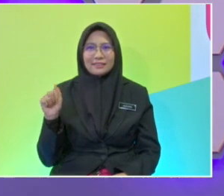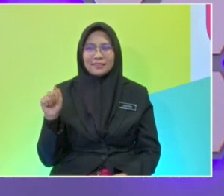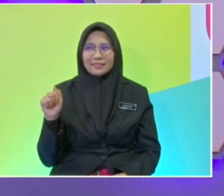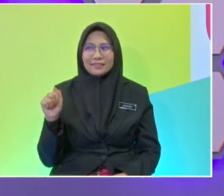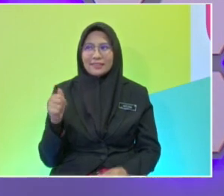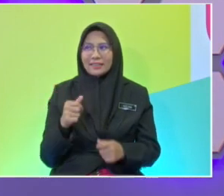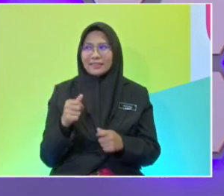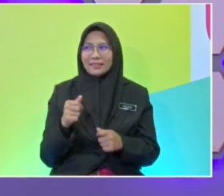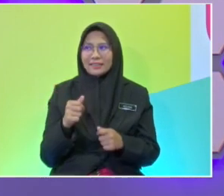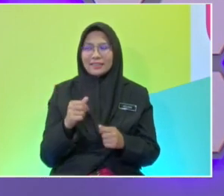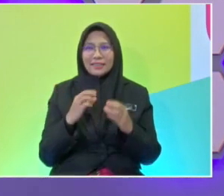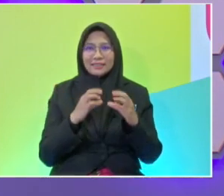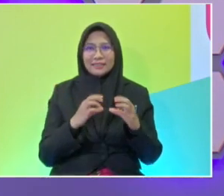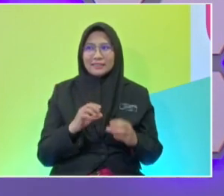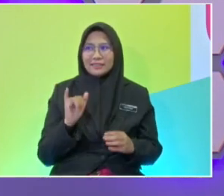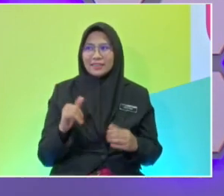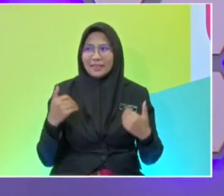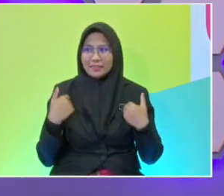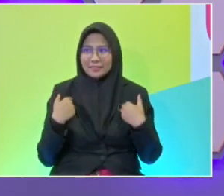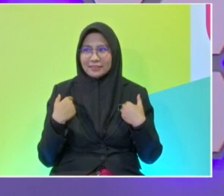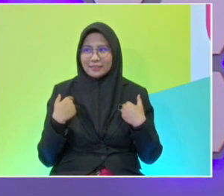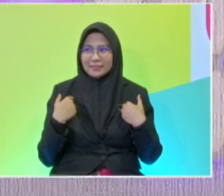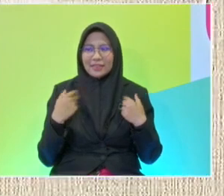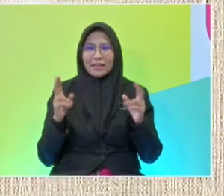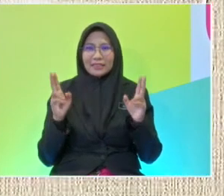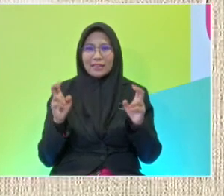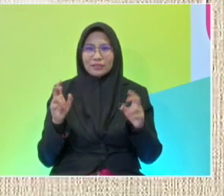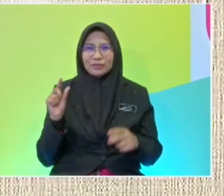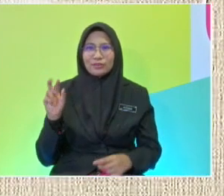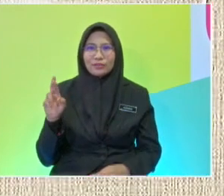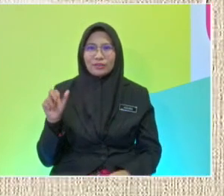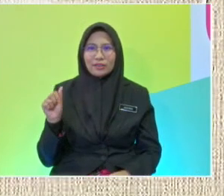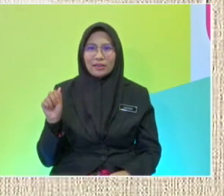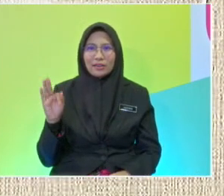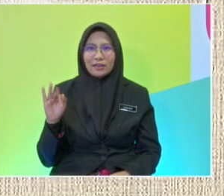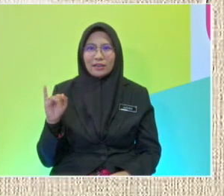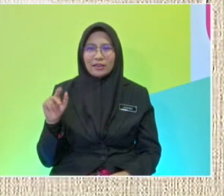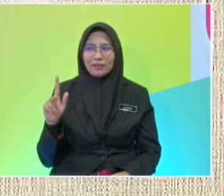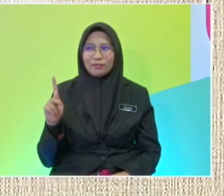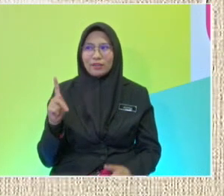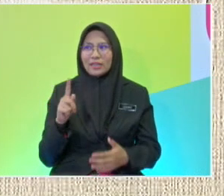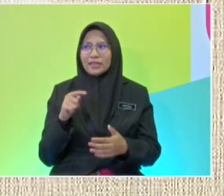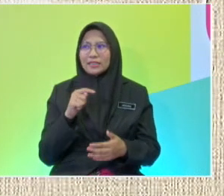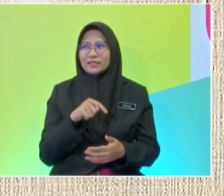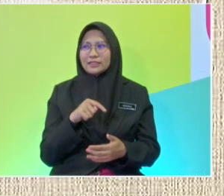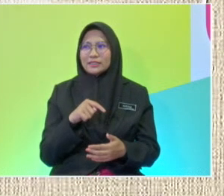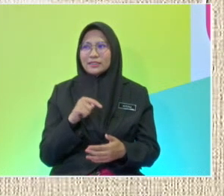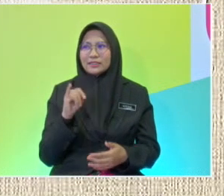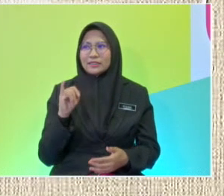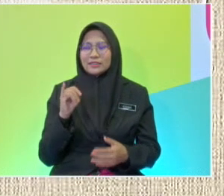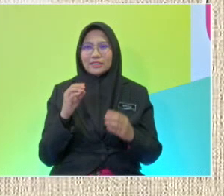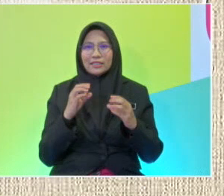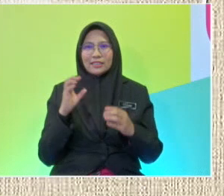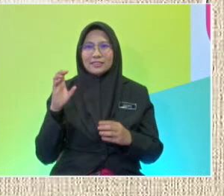pada topik tersebut tajuk grafik berikut adalah ciri-ciri image adalah pembangunan grafik digital ini